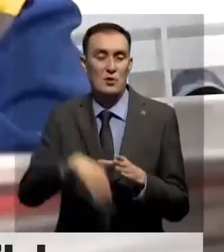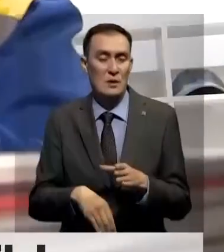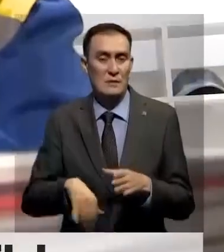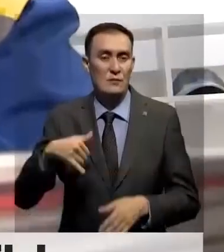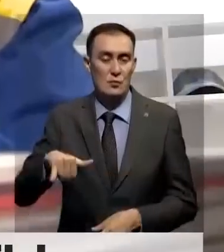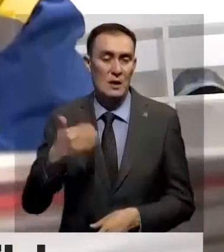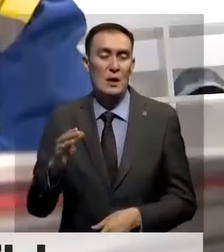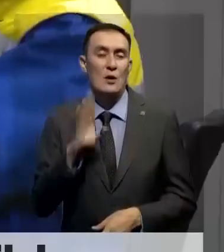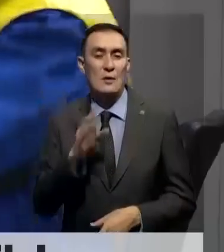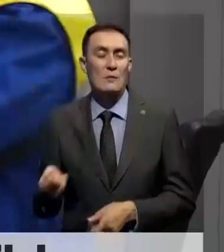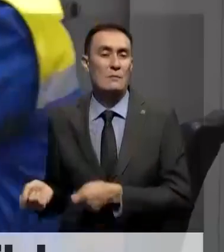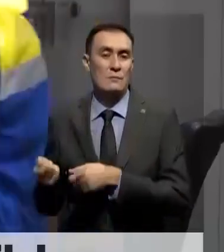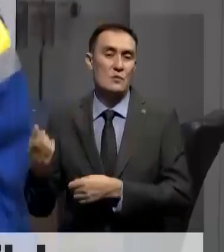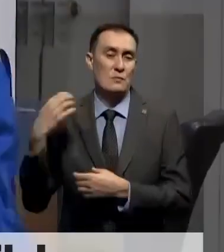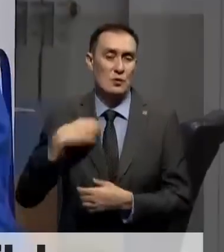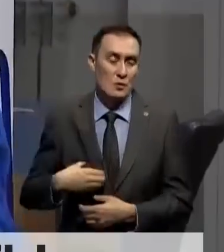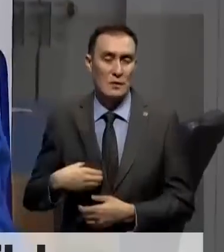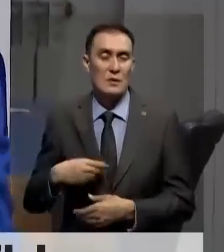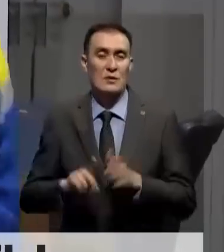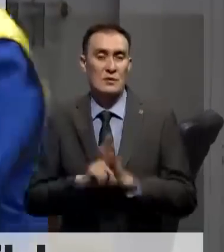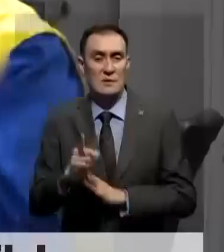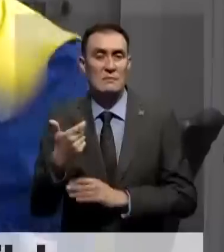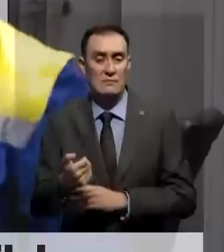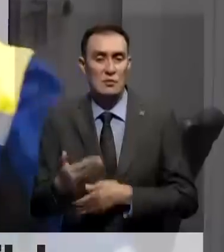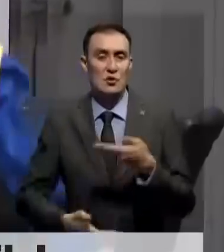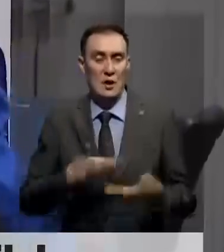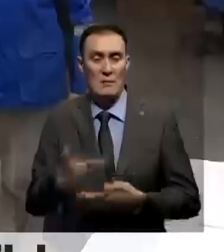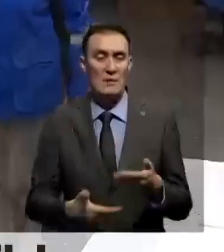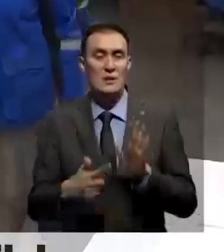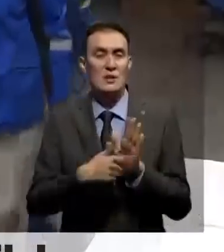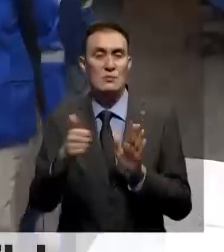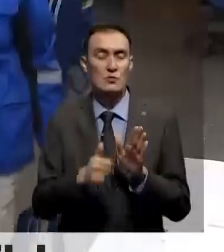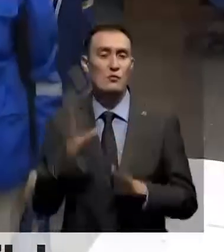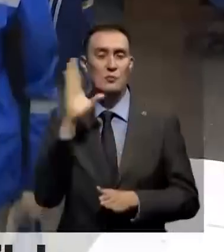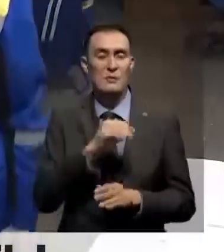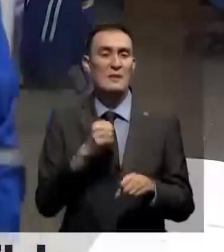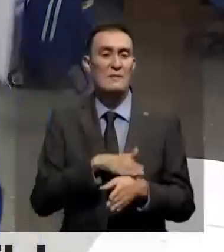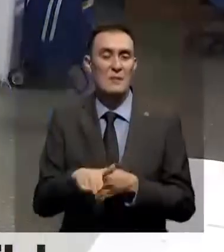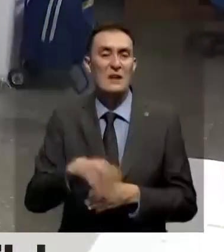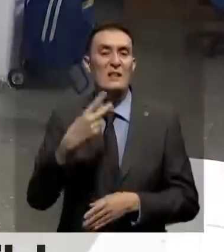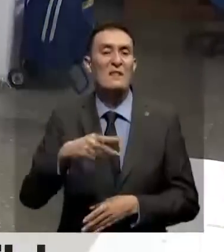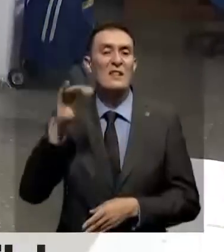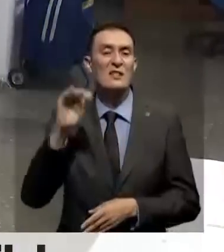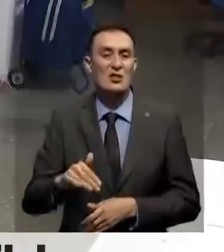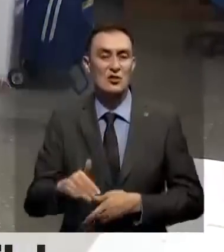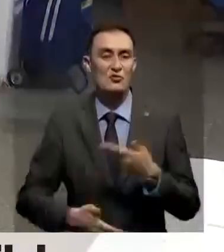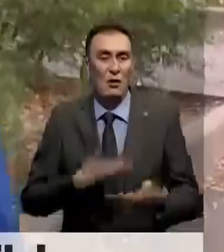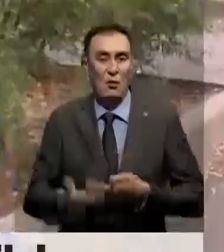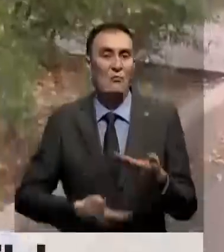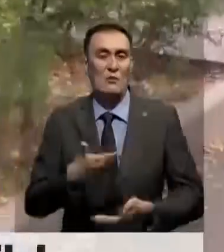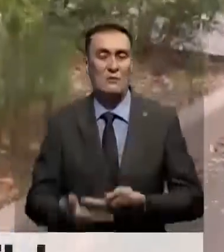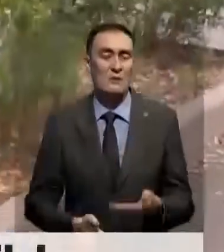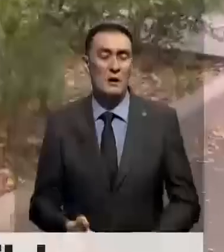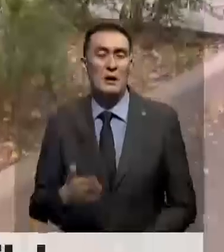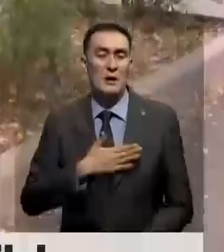ней. Курлан перекидывает ее через плечо, включает шагомер и в путь. За 7 часов в день успевает сделать 20 тысяч шагов.